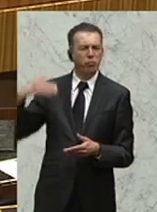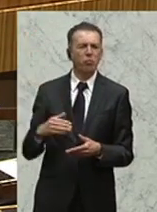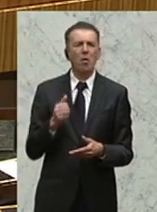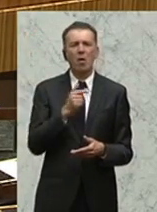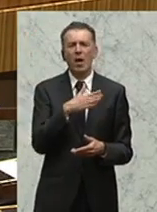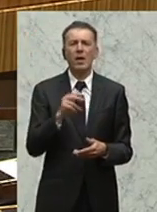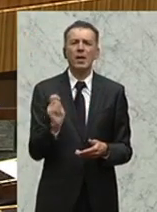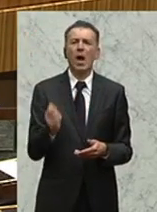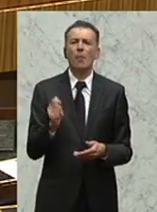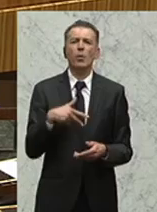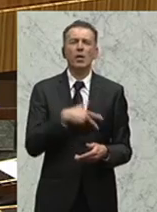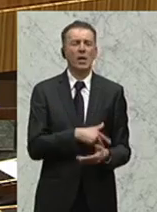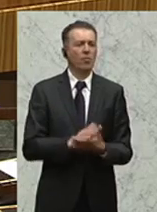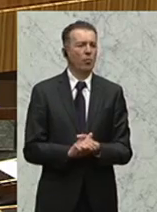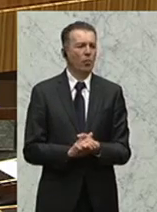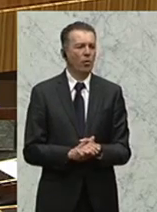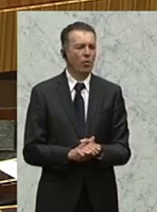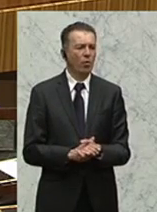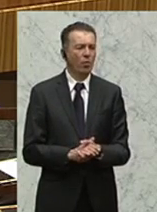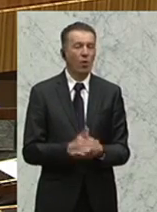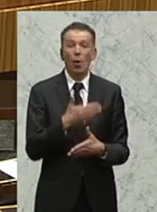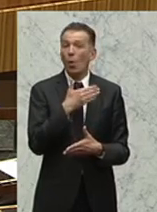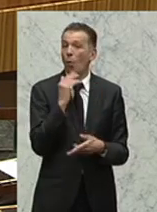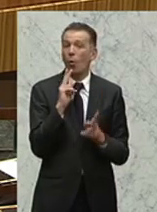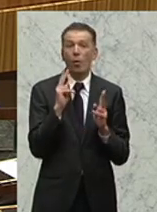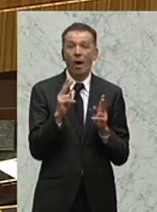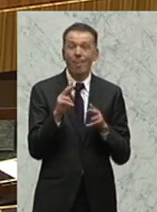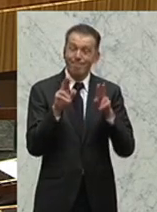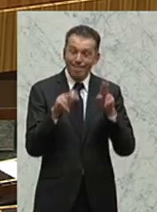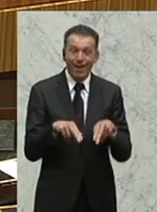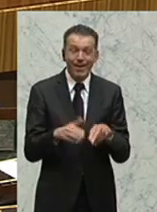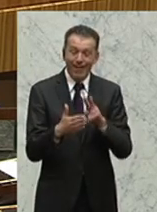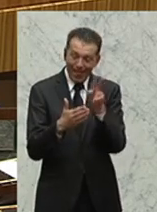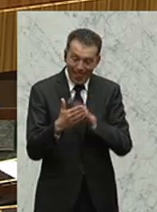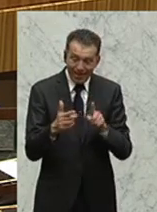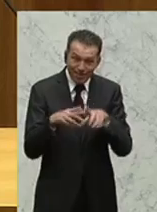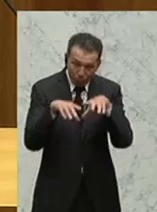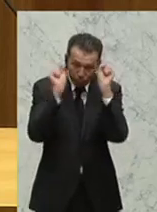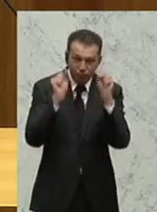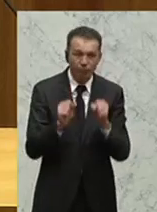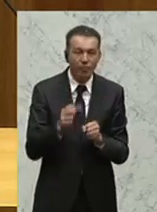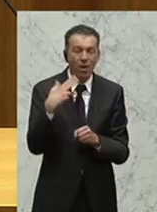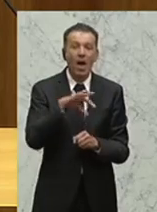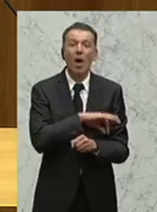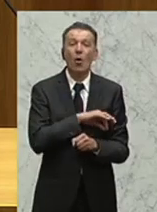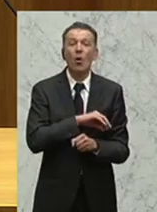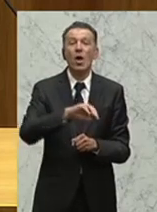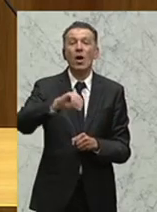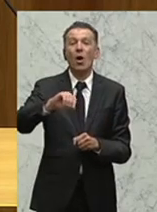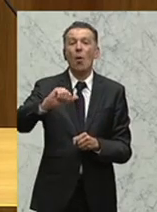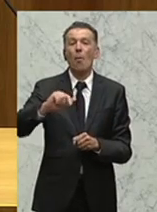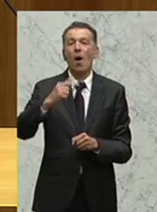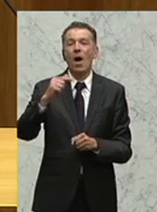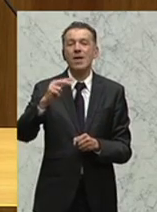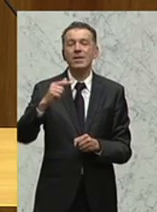einige SPÖ-Abgeordnete des sinnerfassenden Lesens nicht mächtig sind. Und der Kollege Matznetter hat das heute hier auch zur Schau